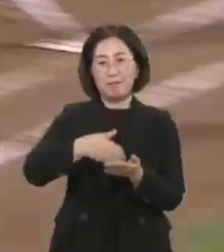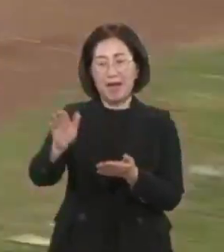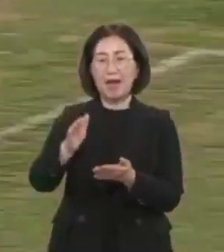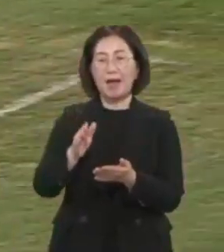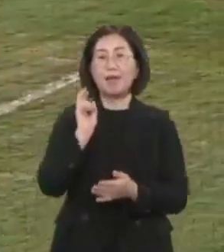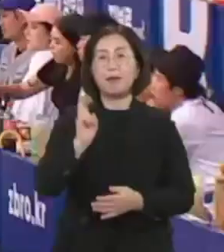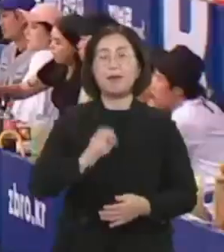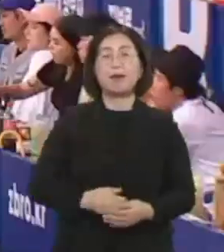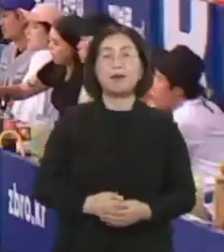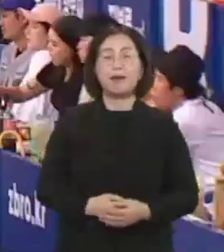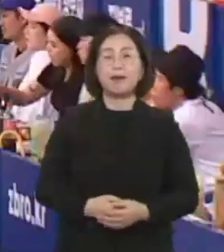분석됩니다 DA